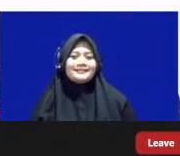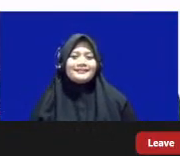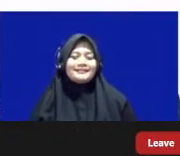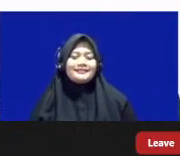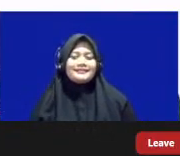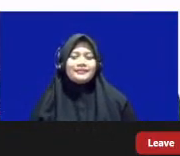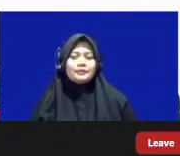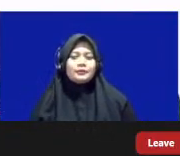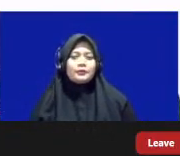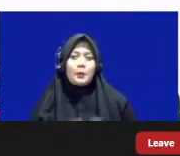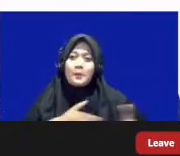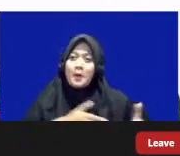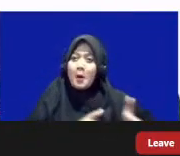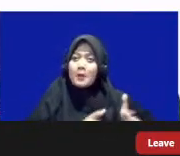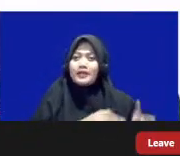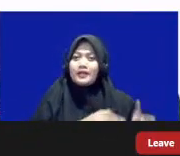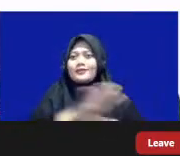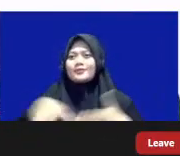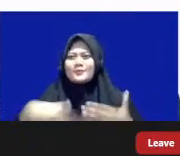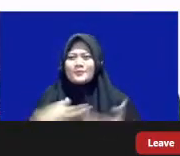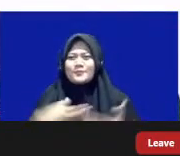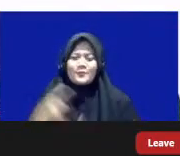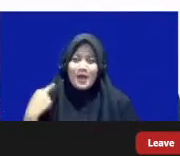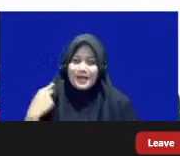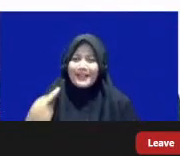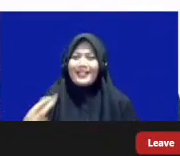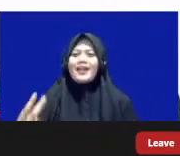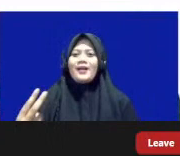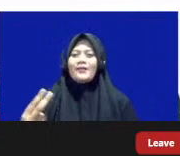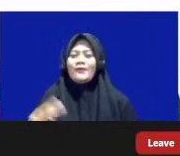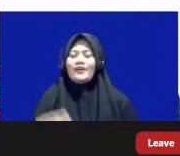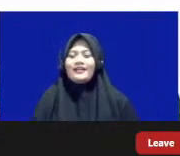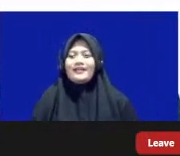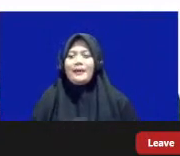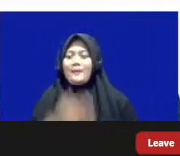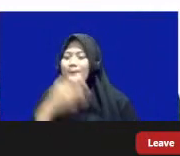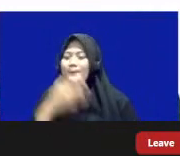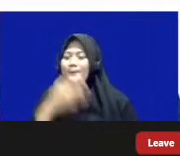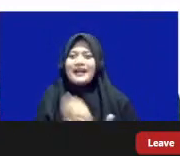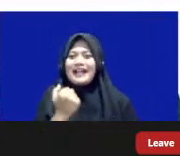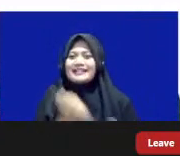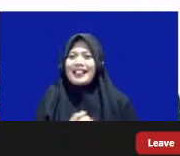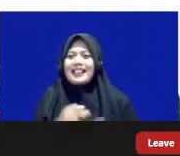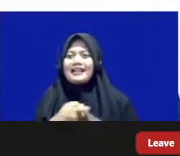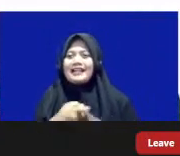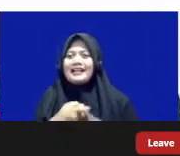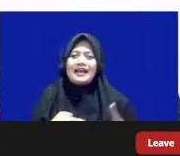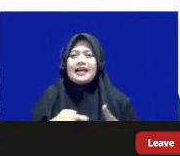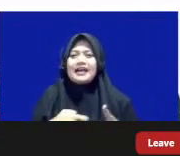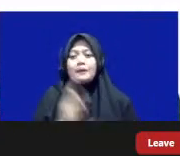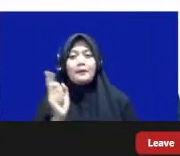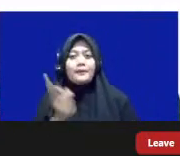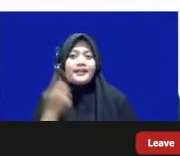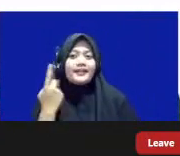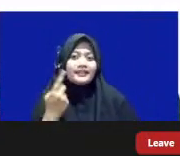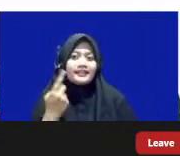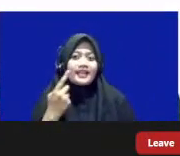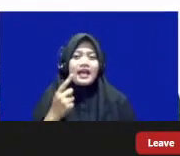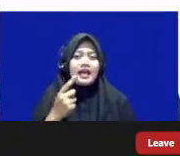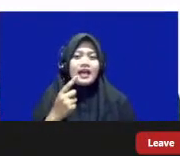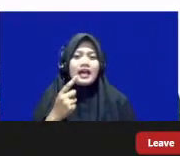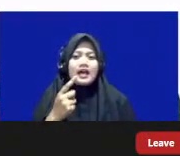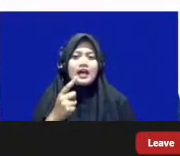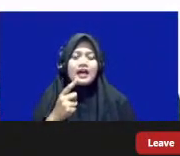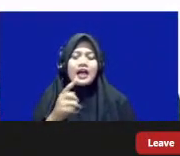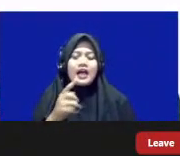mengkoordinir seluruh relawan, baik itu yang berasal dari asuransi pemerintah, ada yang berasal dari